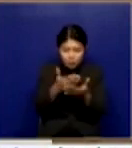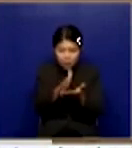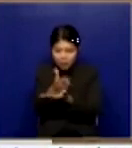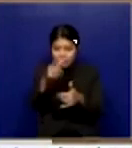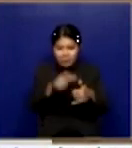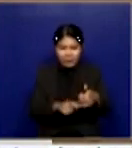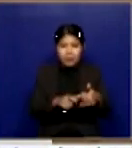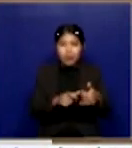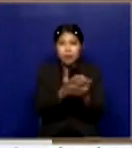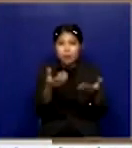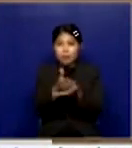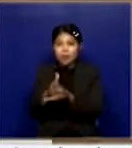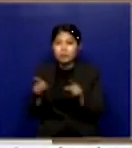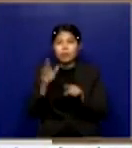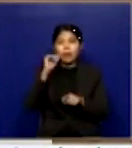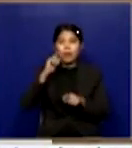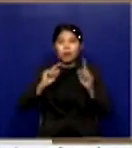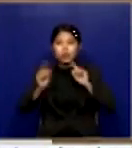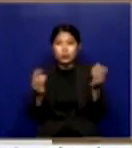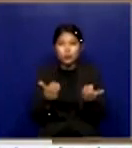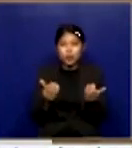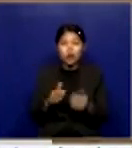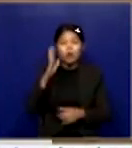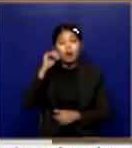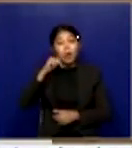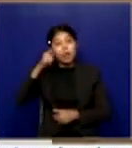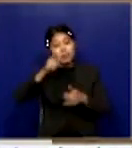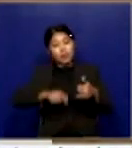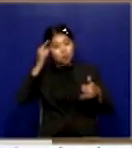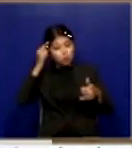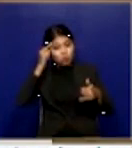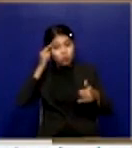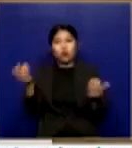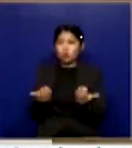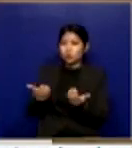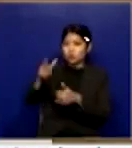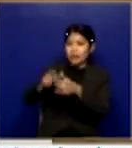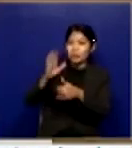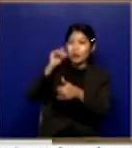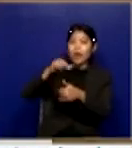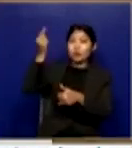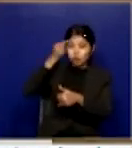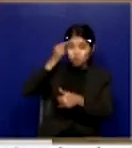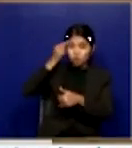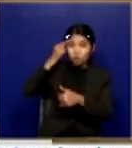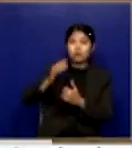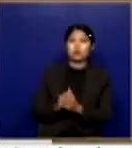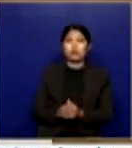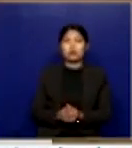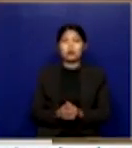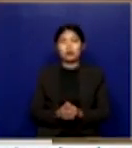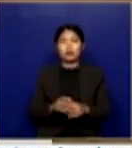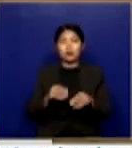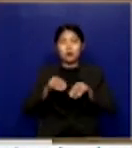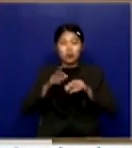นะครับเหมือนที่พ่อแม่คุยกับลูกพ่อแม่ก็จะรู้จักวิสัยของรูปลูกก็จะรู้จักอุปนิสัยของพ่อแม่และที่เราติด